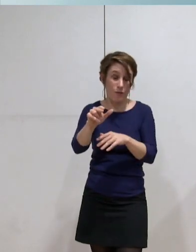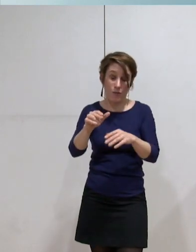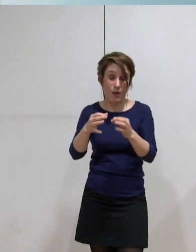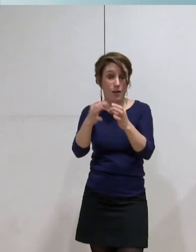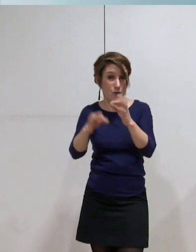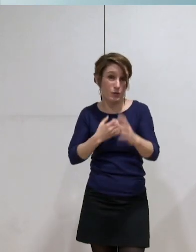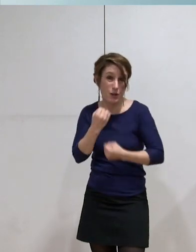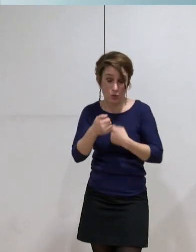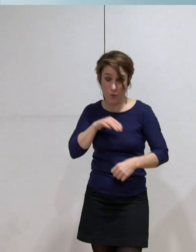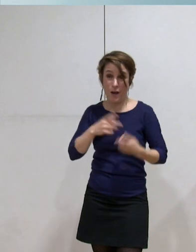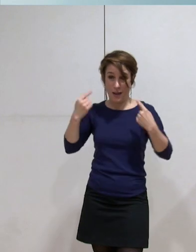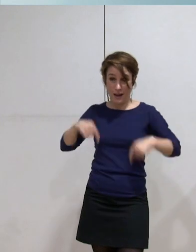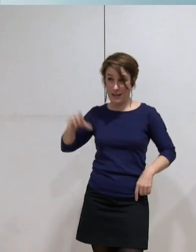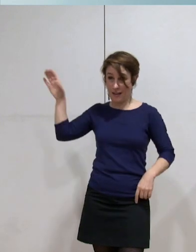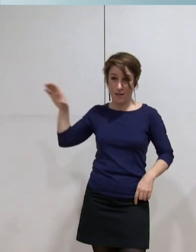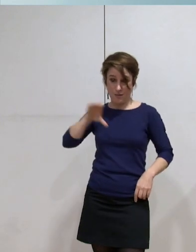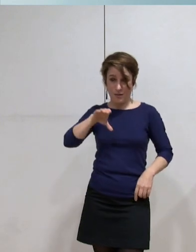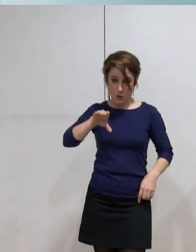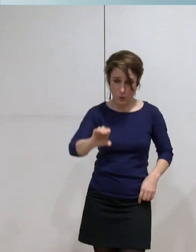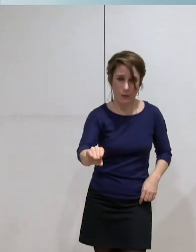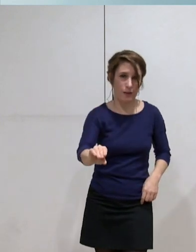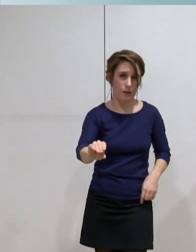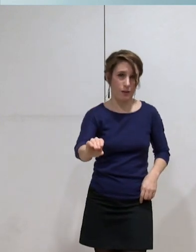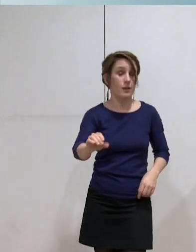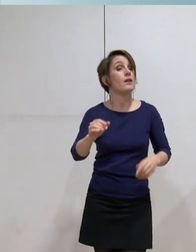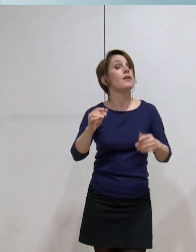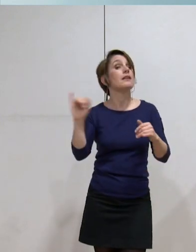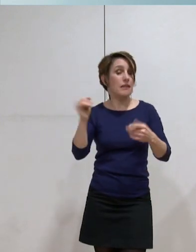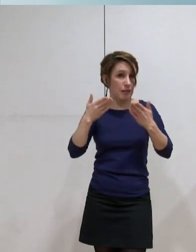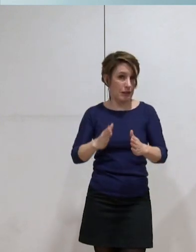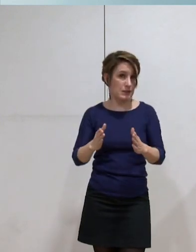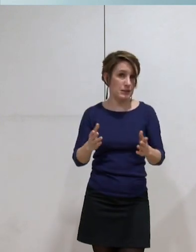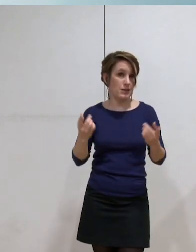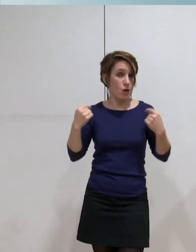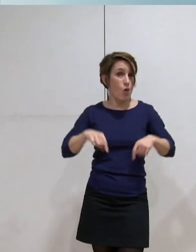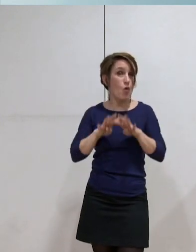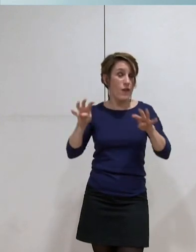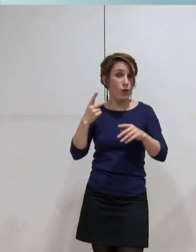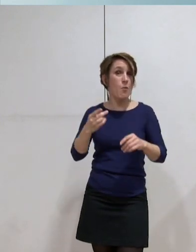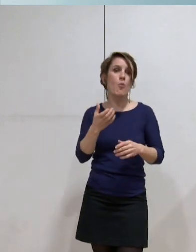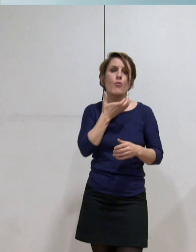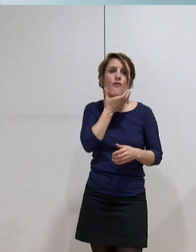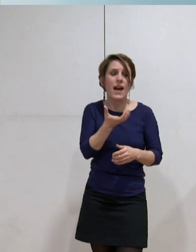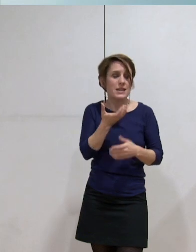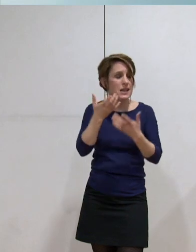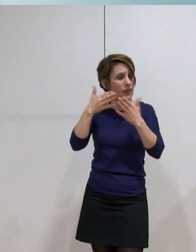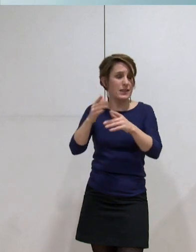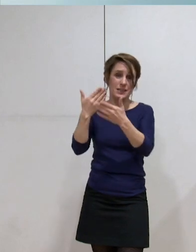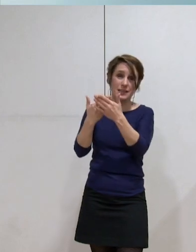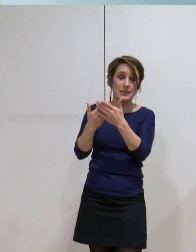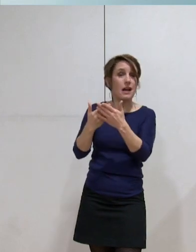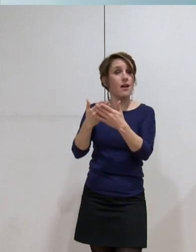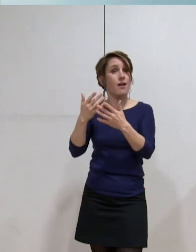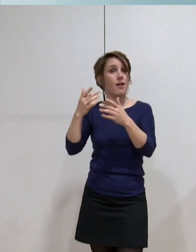a décidé par le gouvernement de Manuel Vals 15 jours après notre élection soit à peu près 6 ans après votre